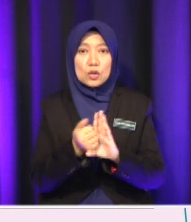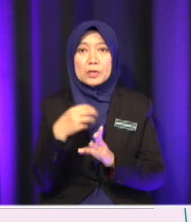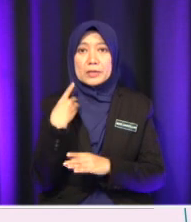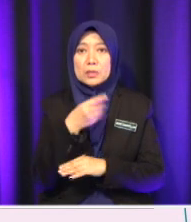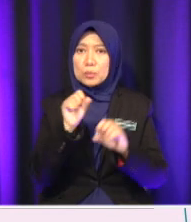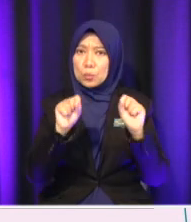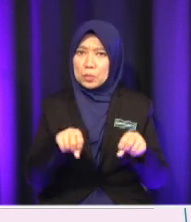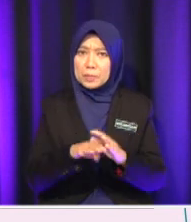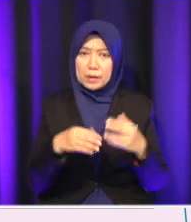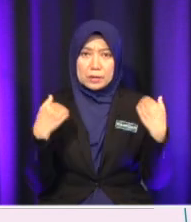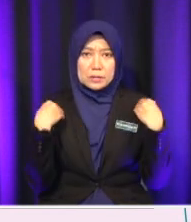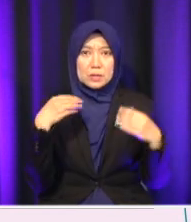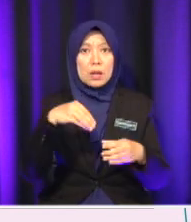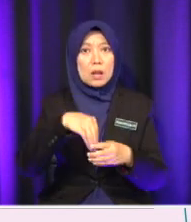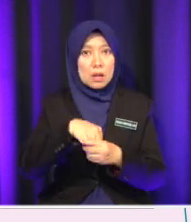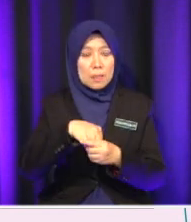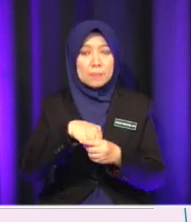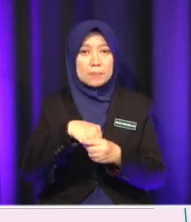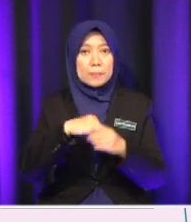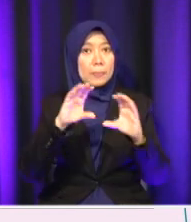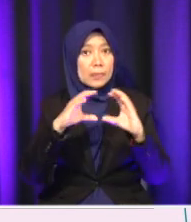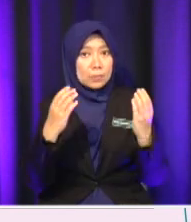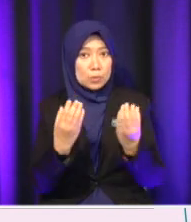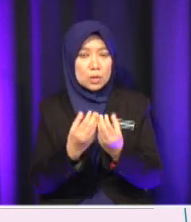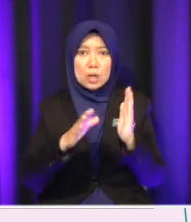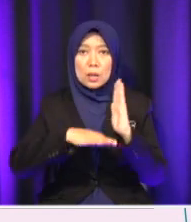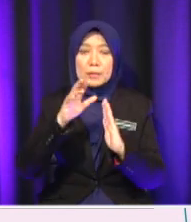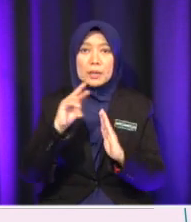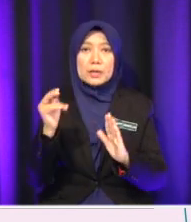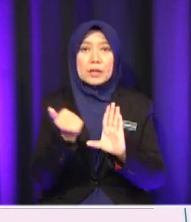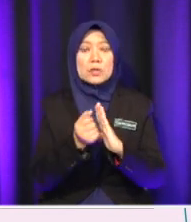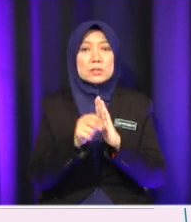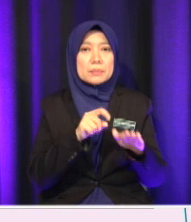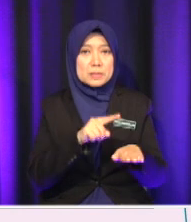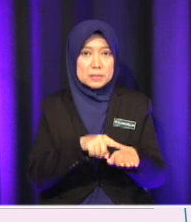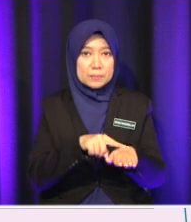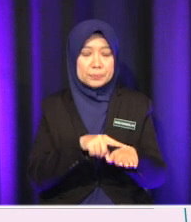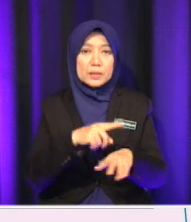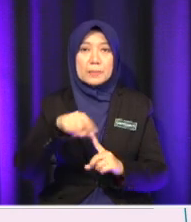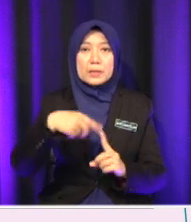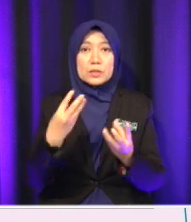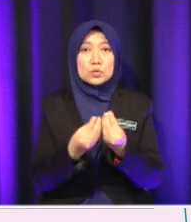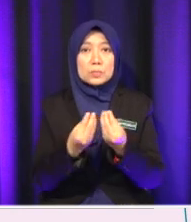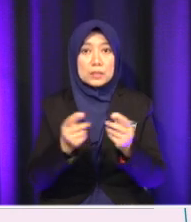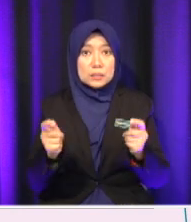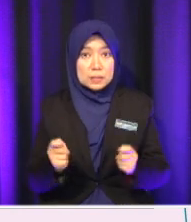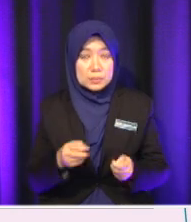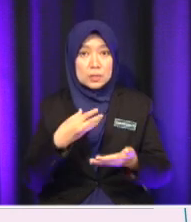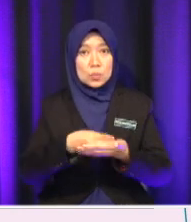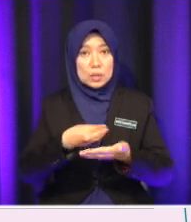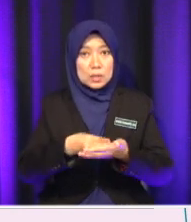boleh berada di dalam kategori lebih apabila jumlah penerimaan keuangan